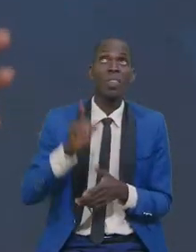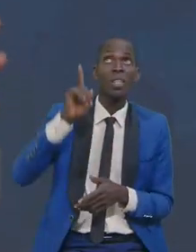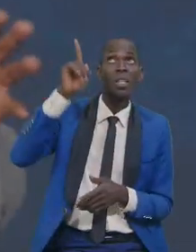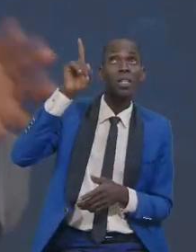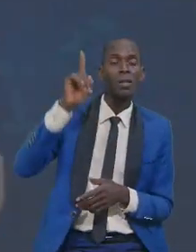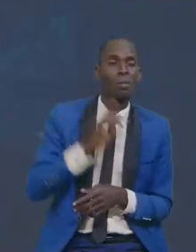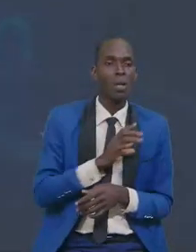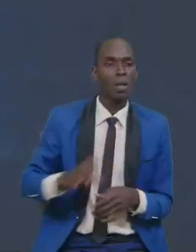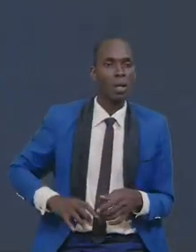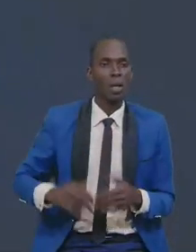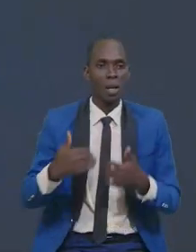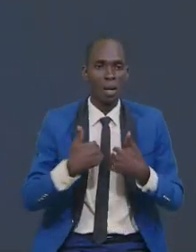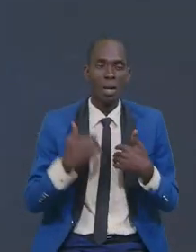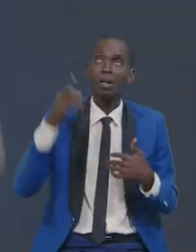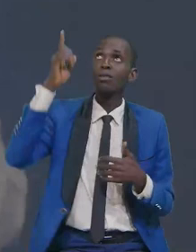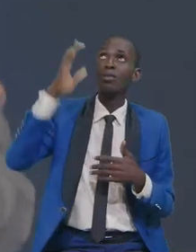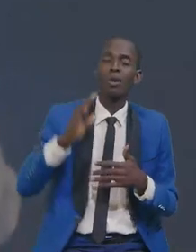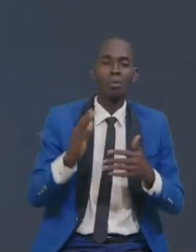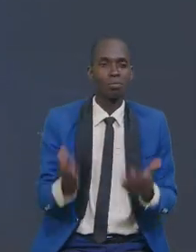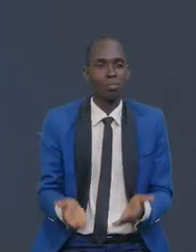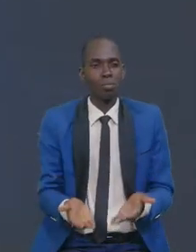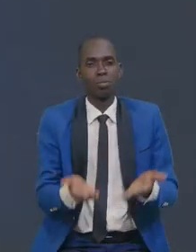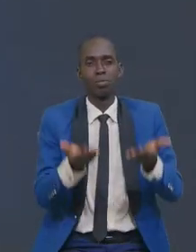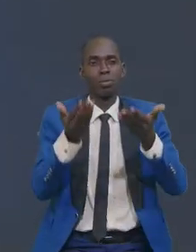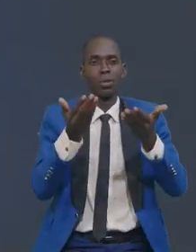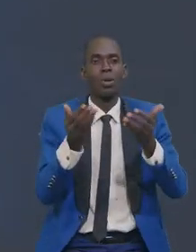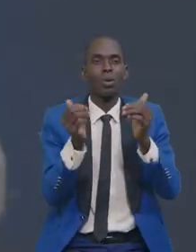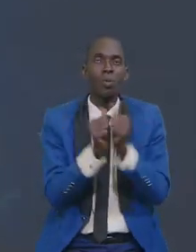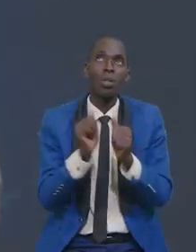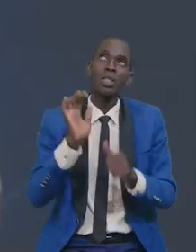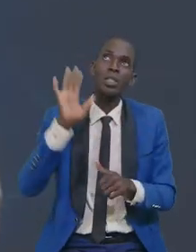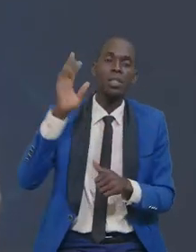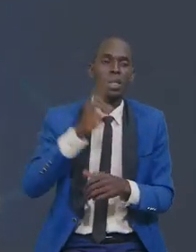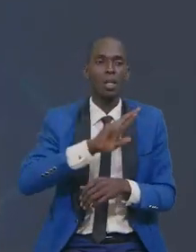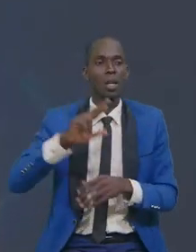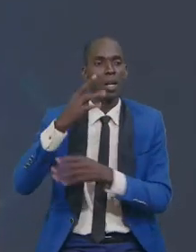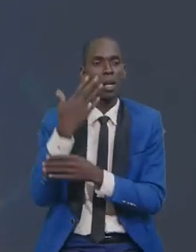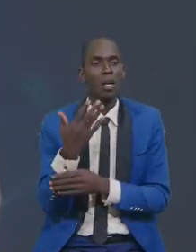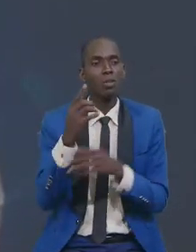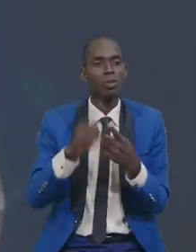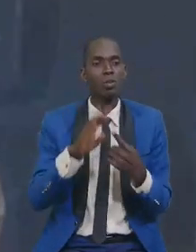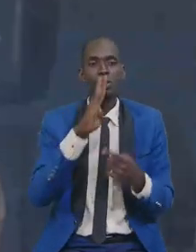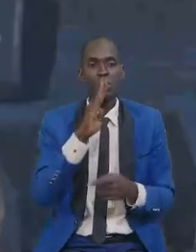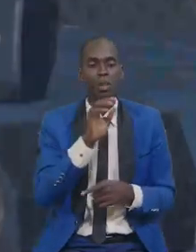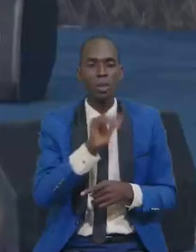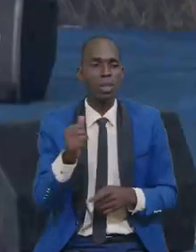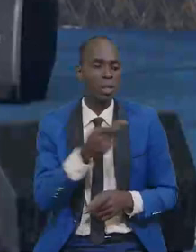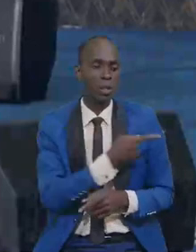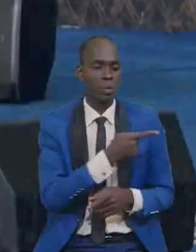Dieu l'a élevé par sa droite comme prince